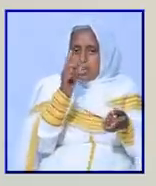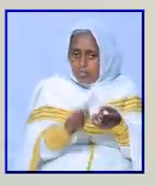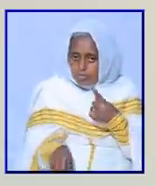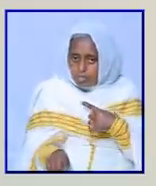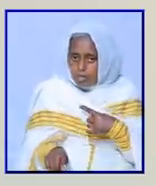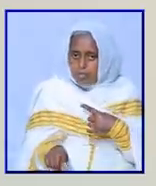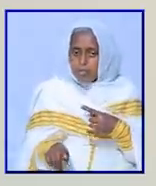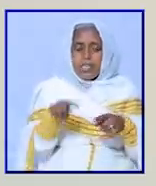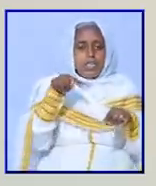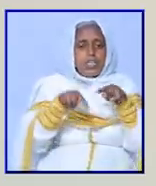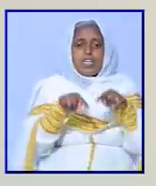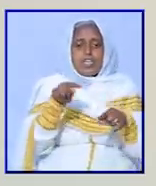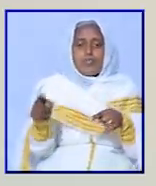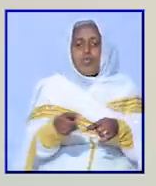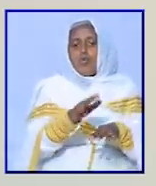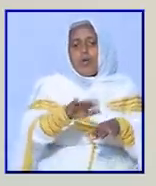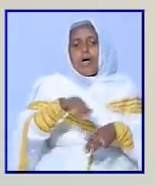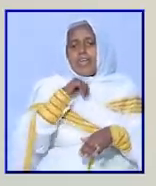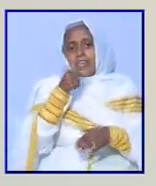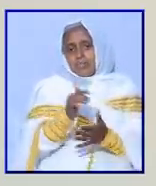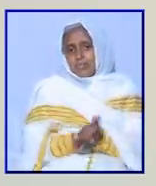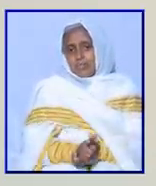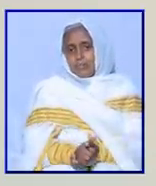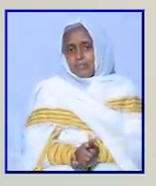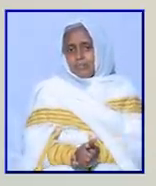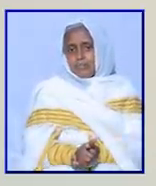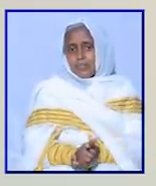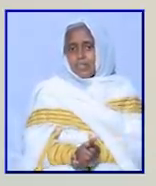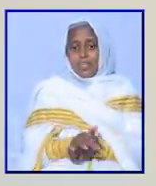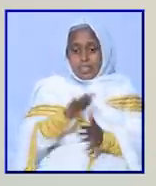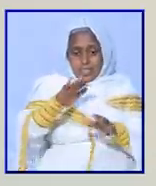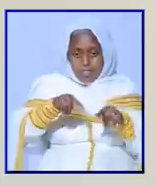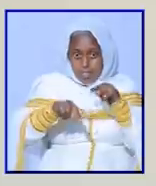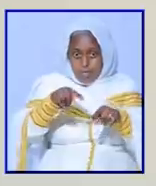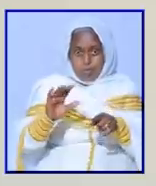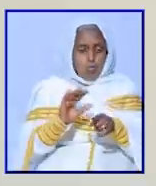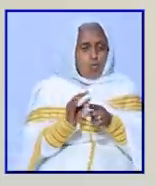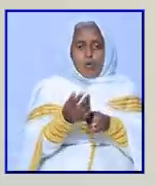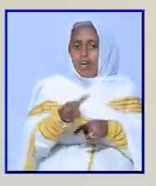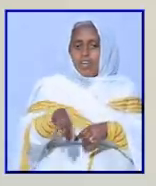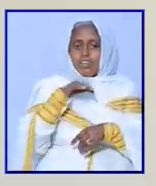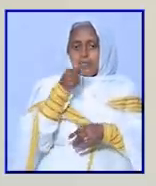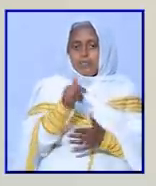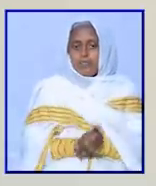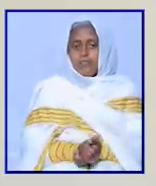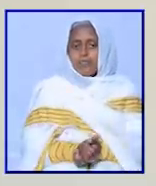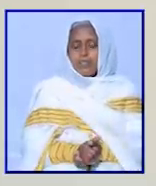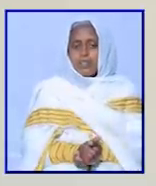መሆን አትችልም እግር መሆኗም አይቀርም እግር መሆኗም አይቀርም።